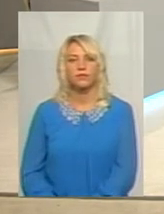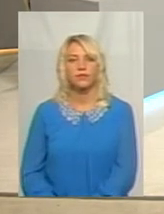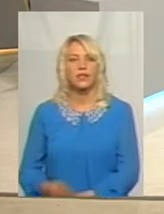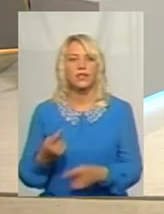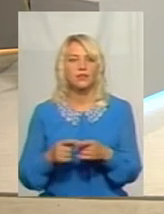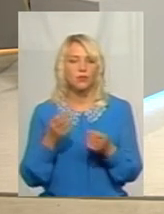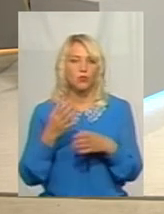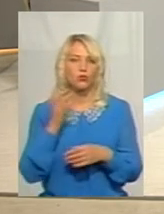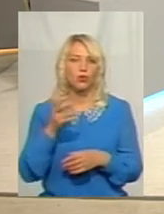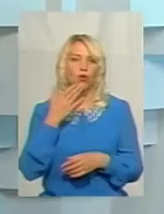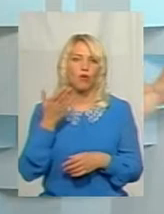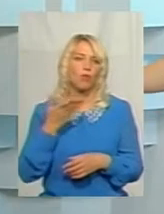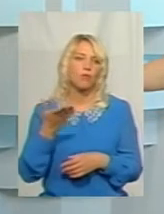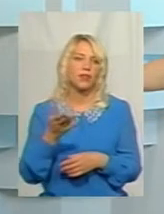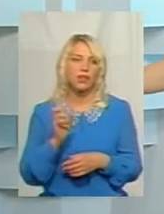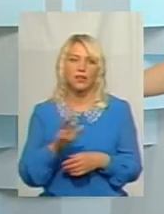питання.